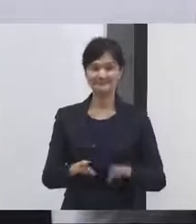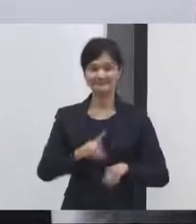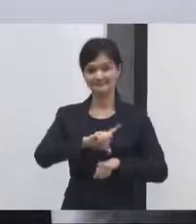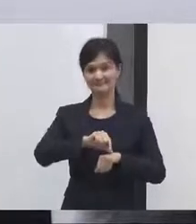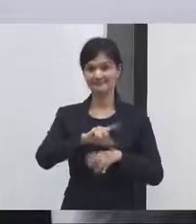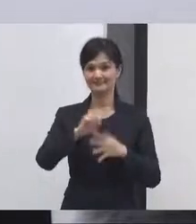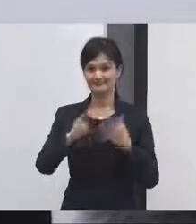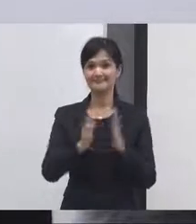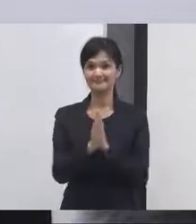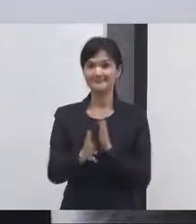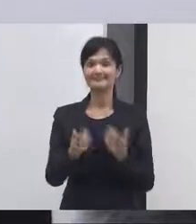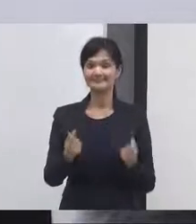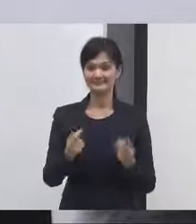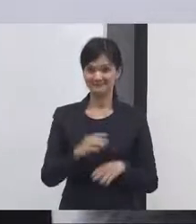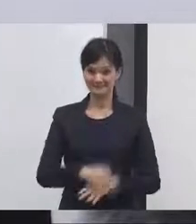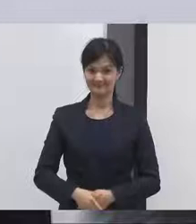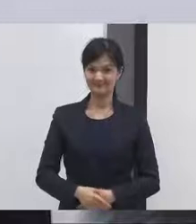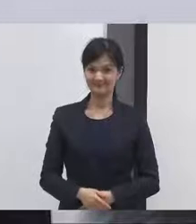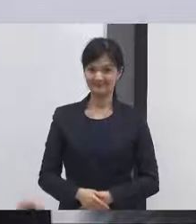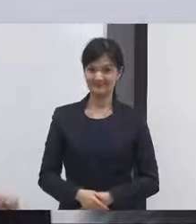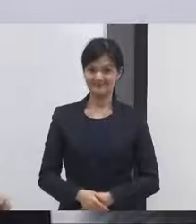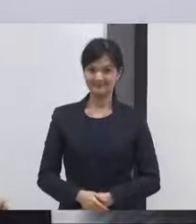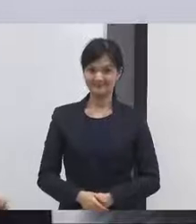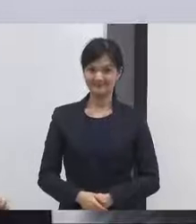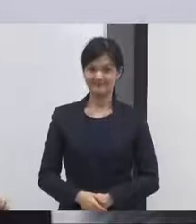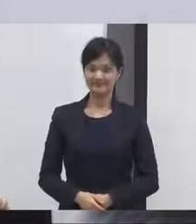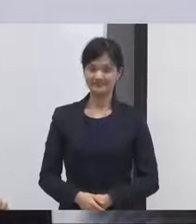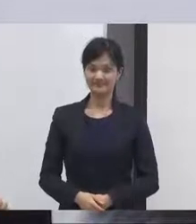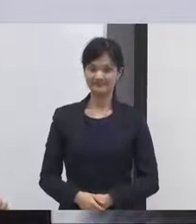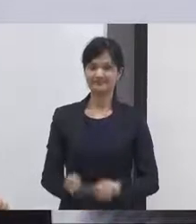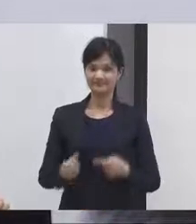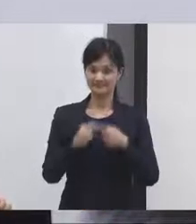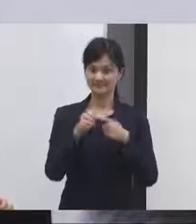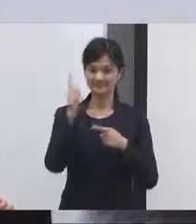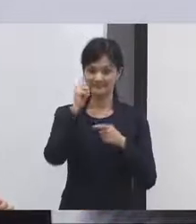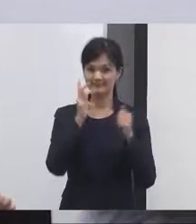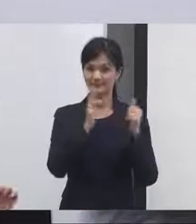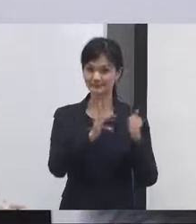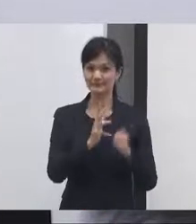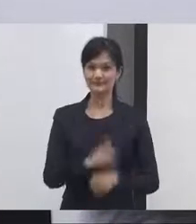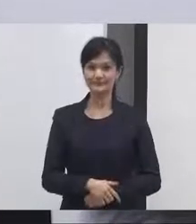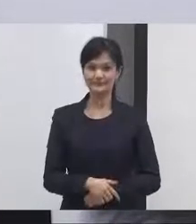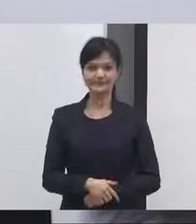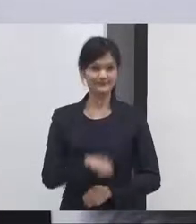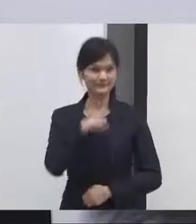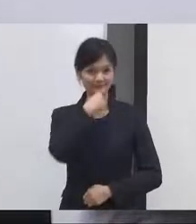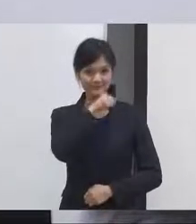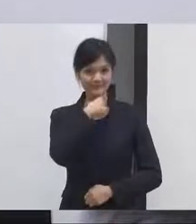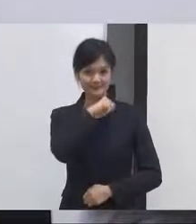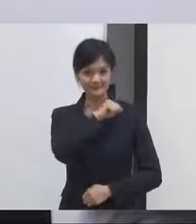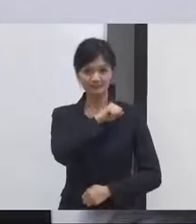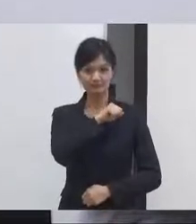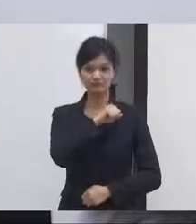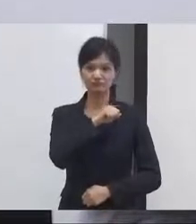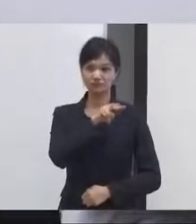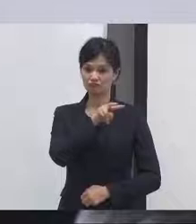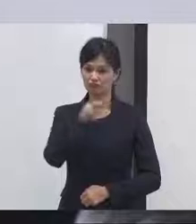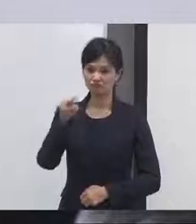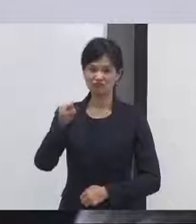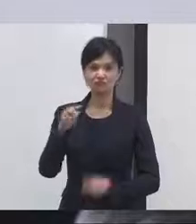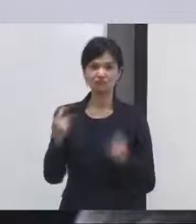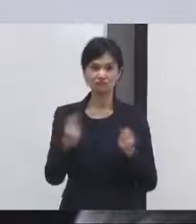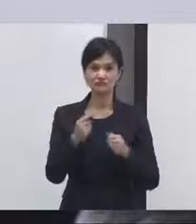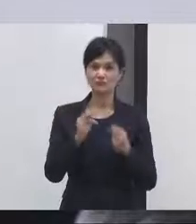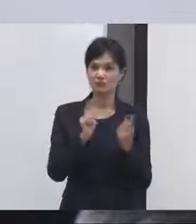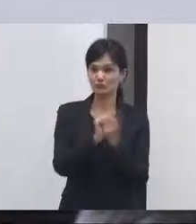那我们就尊重他这个方式来进行。那第一个问题想要请问的是， 台湾始终缺乏一个对科技有